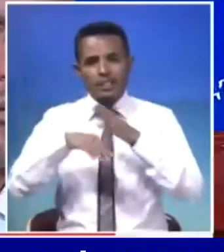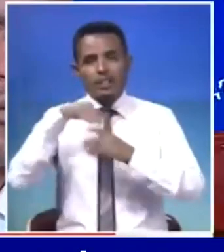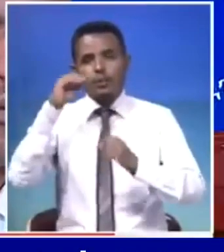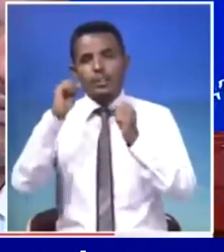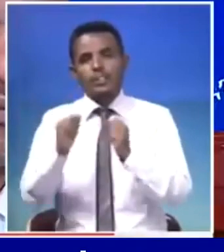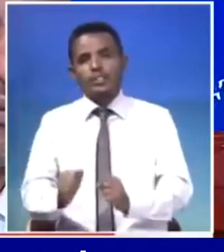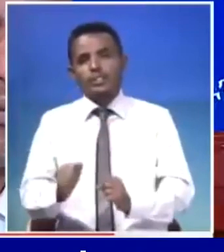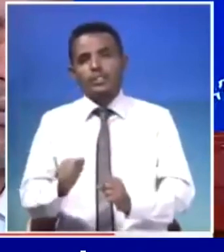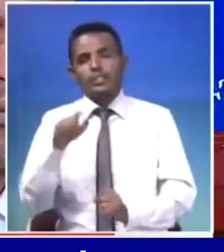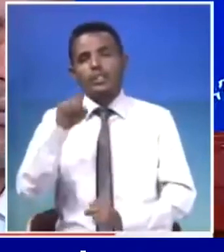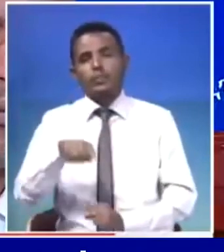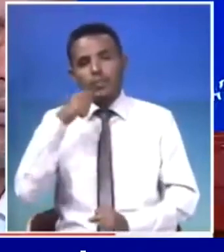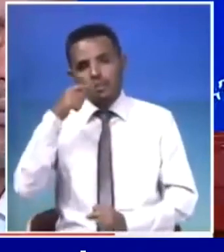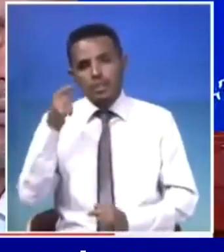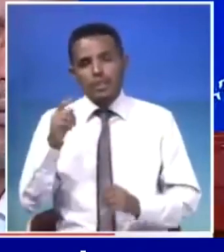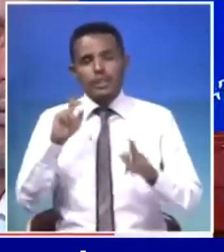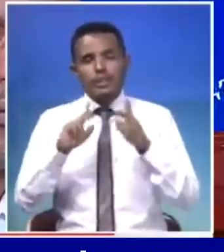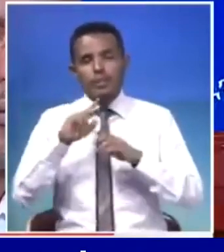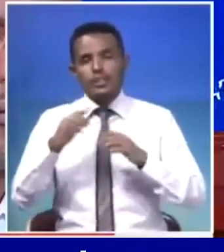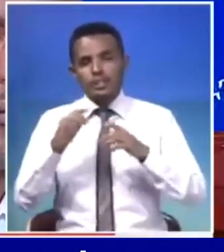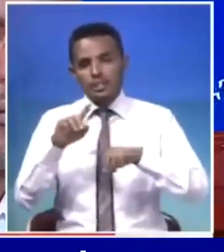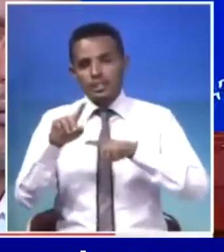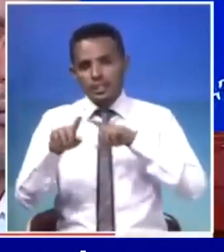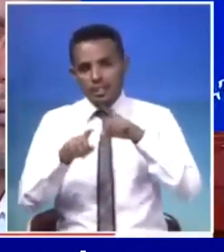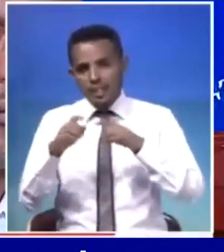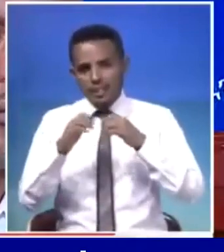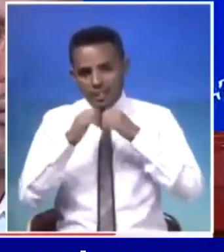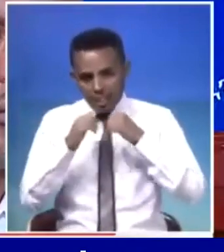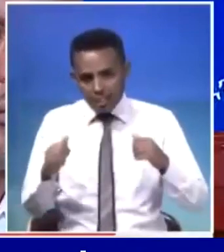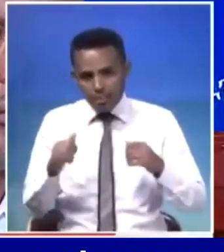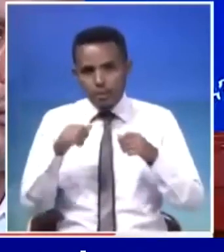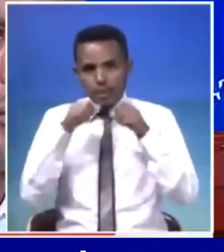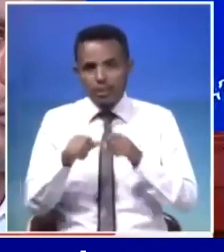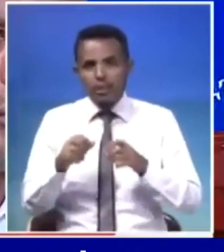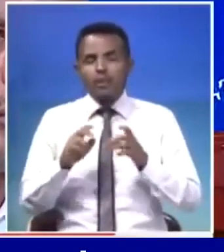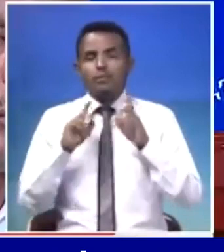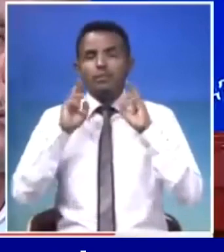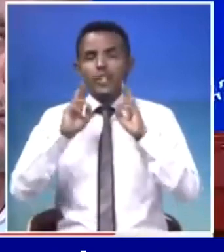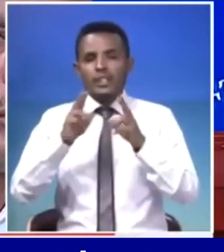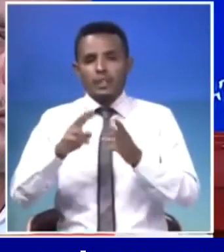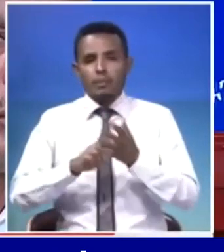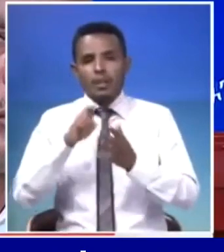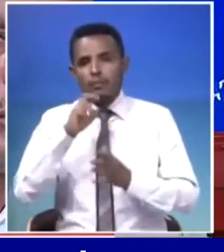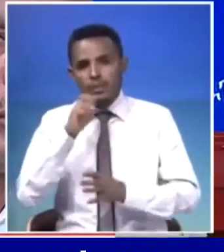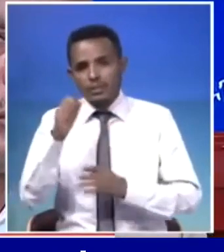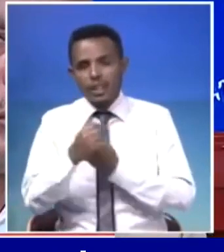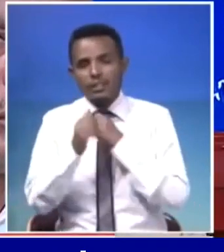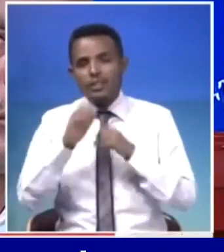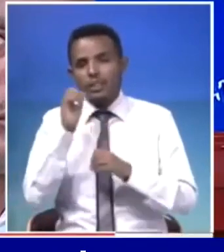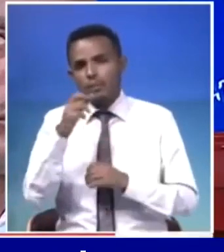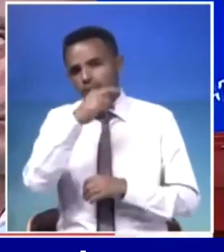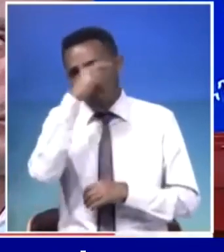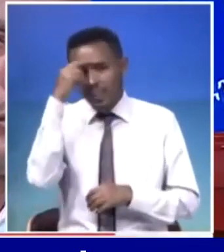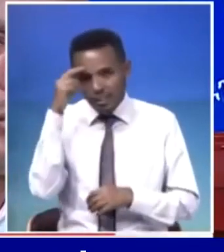ህዝባችን ጥያቄ ተለይቶ ያደረ ቢሆንም ፈጥነን ባለመፍታታችንና ያልተፈታበትንም